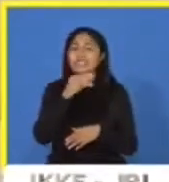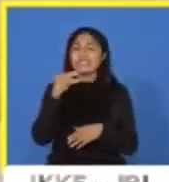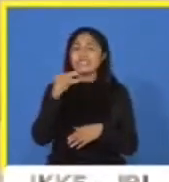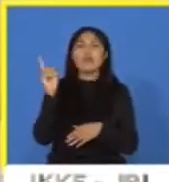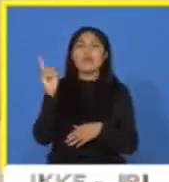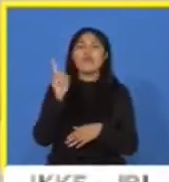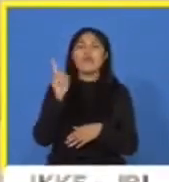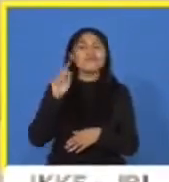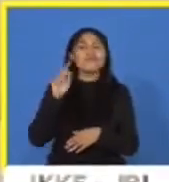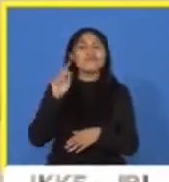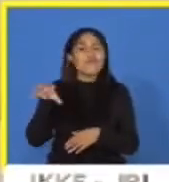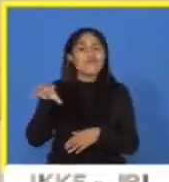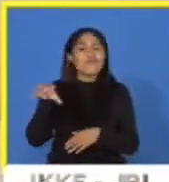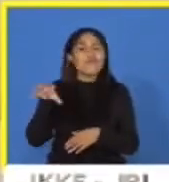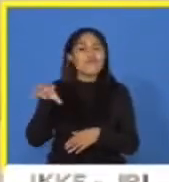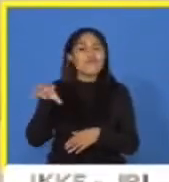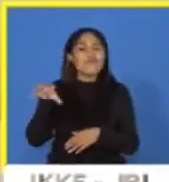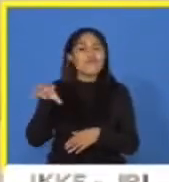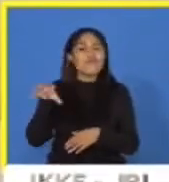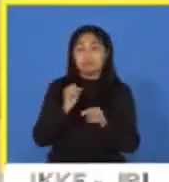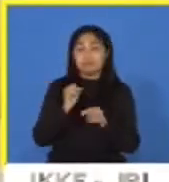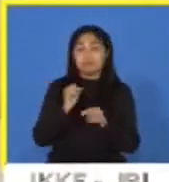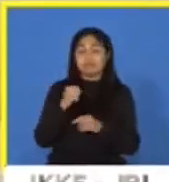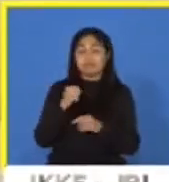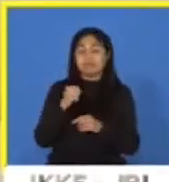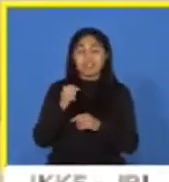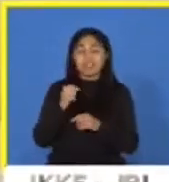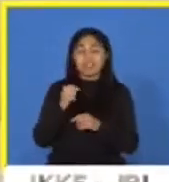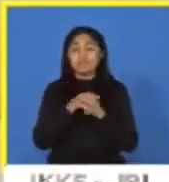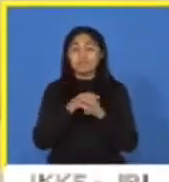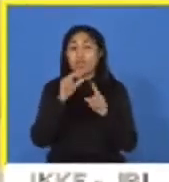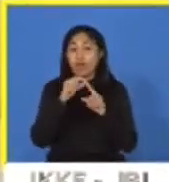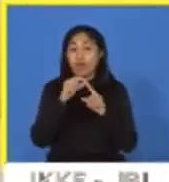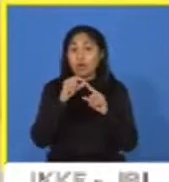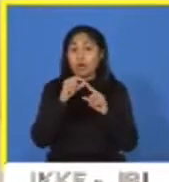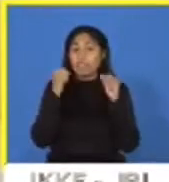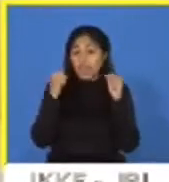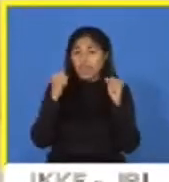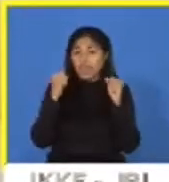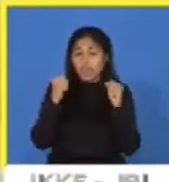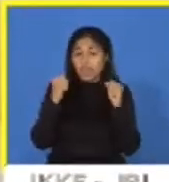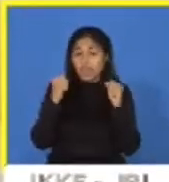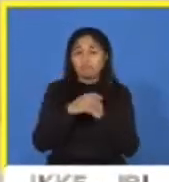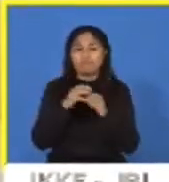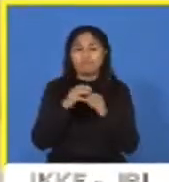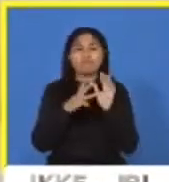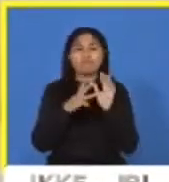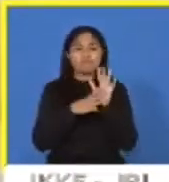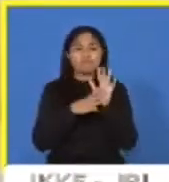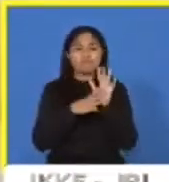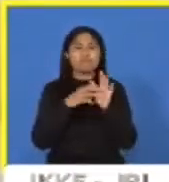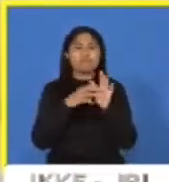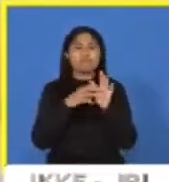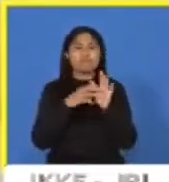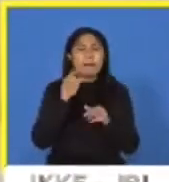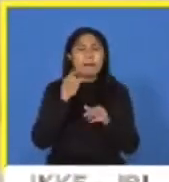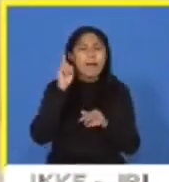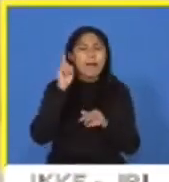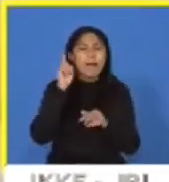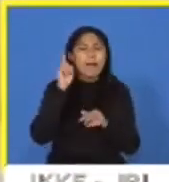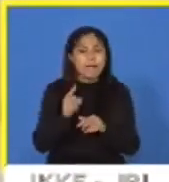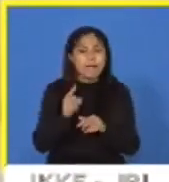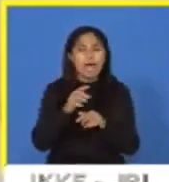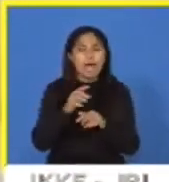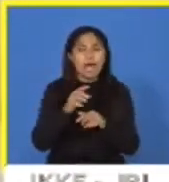keluarga. Jika tidak disertai dengan disiplin protokol kesehatan, mobilitas ini pastinya juga akan mengundang kerentanan